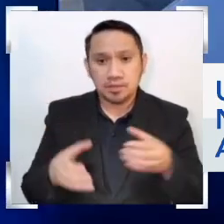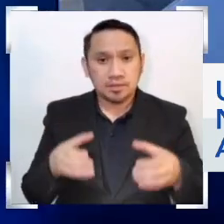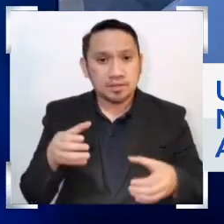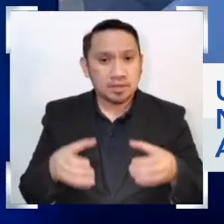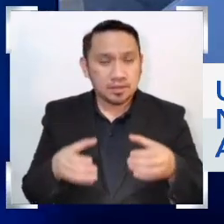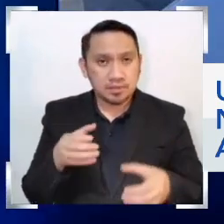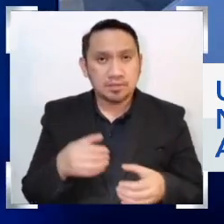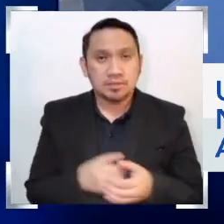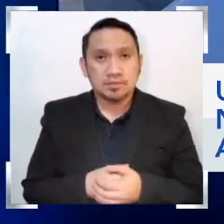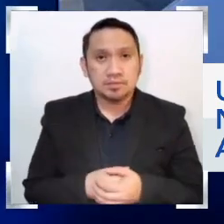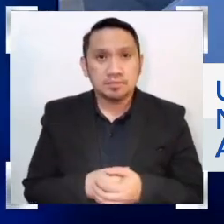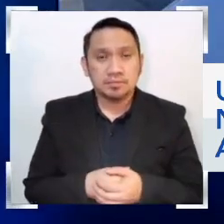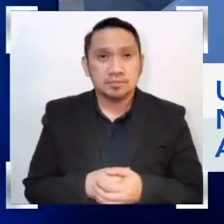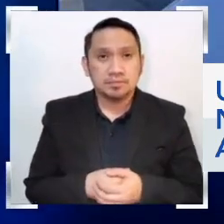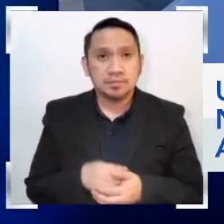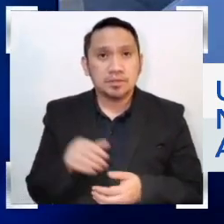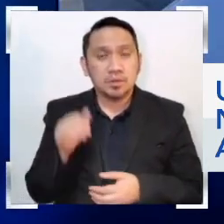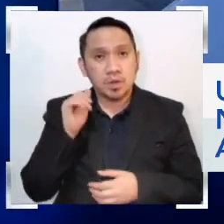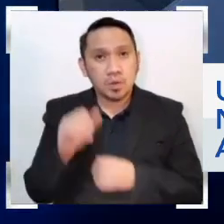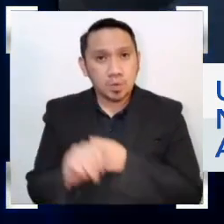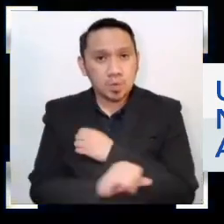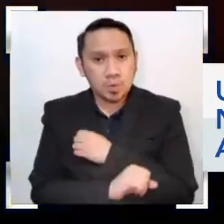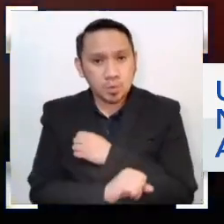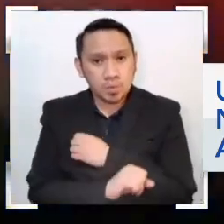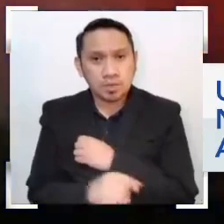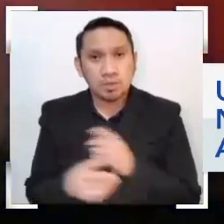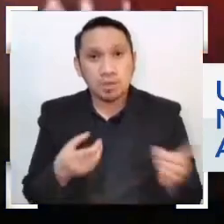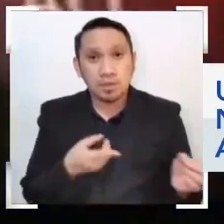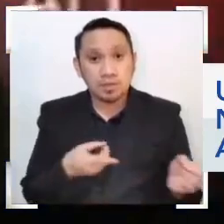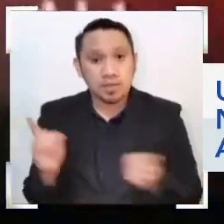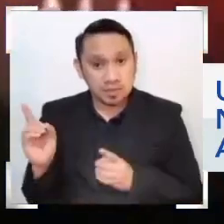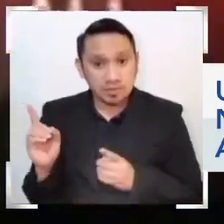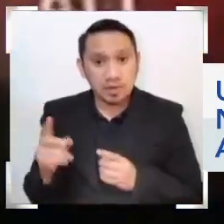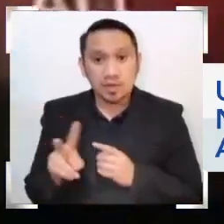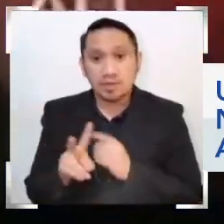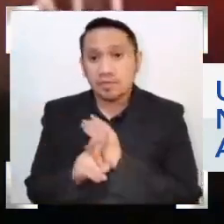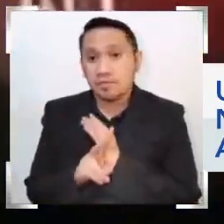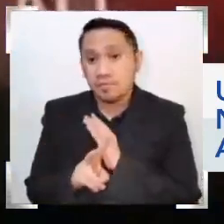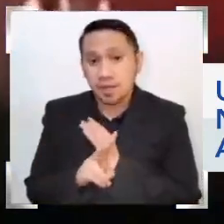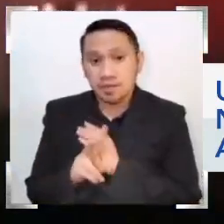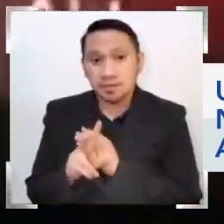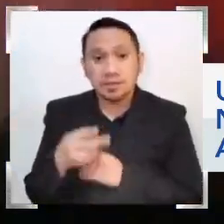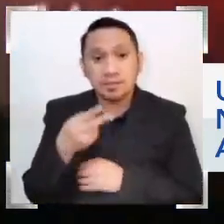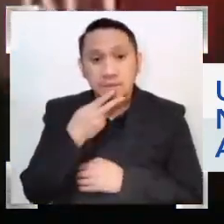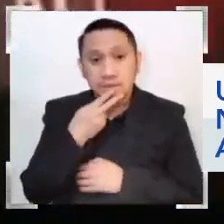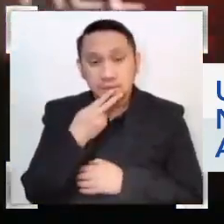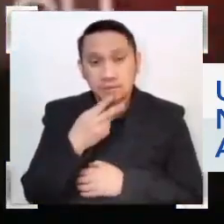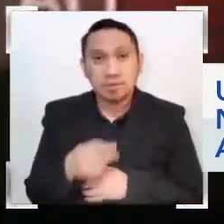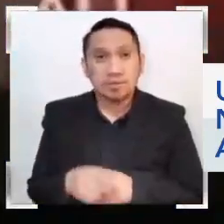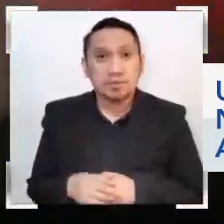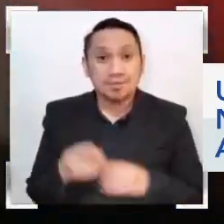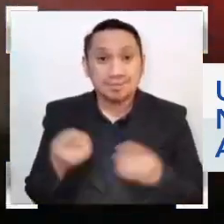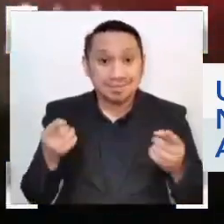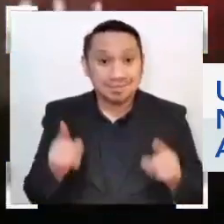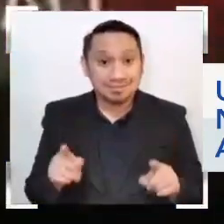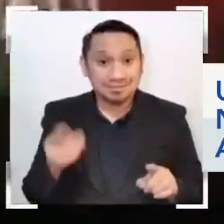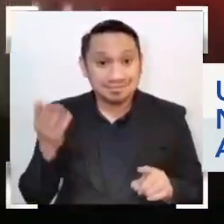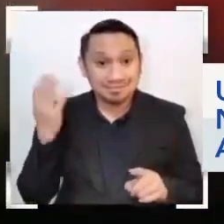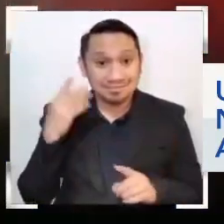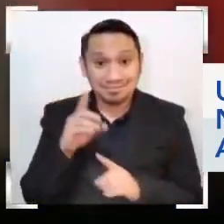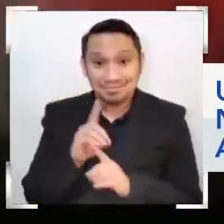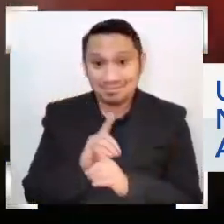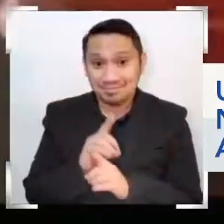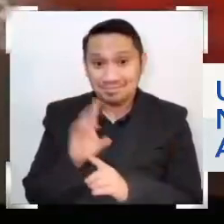Imus. Tirador daw siya ng mga delivery van ng sigarilyo. Gaya raw ng nakunang pang-hold up nitong December 7 sa Molino